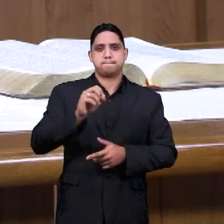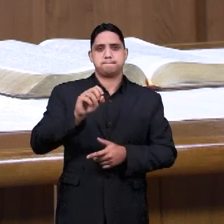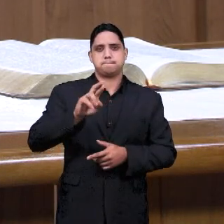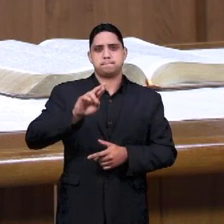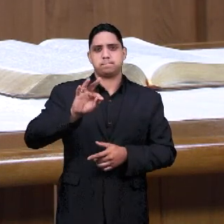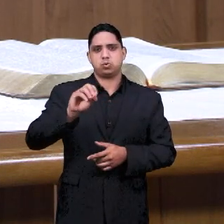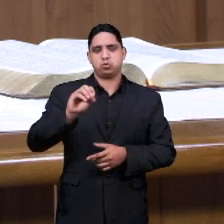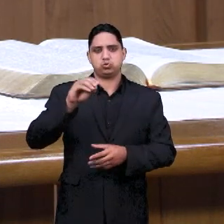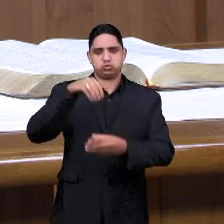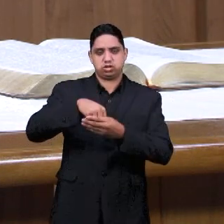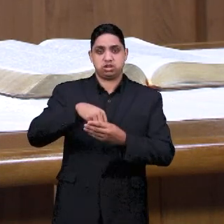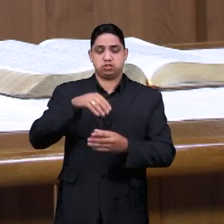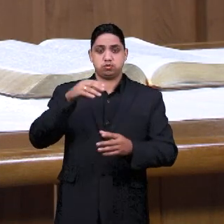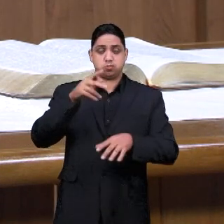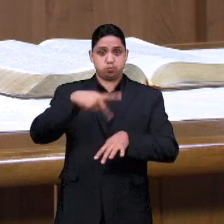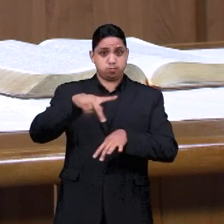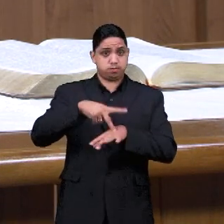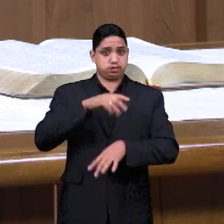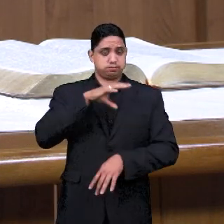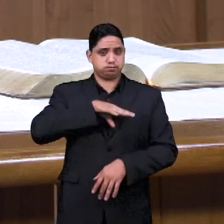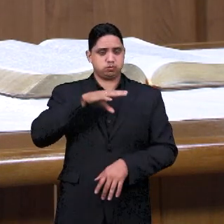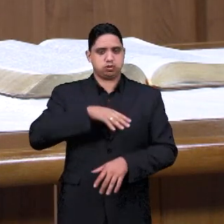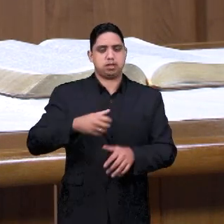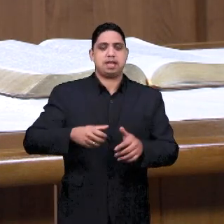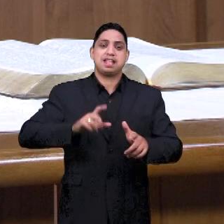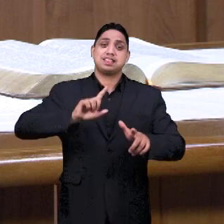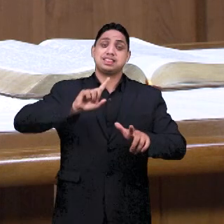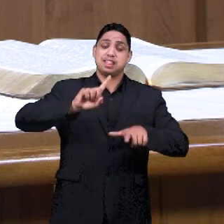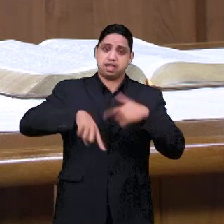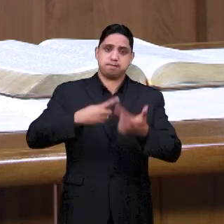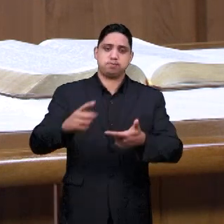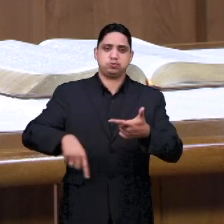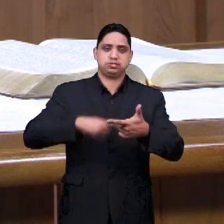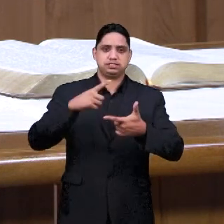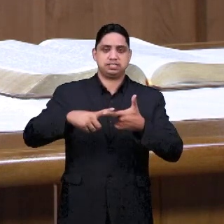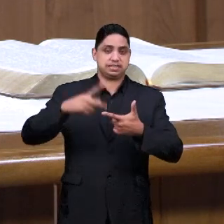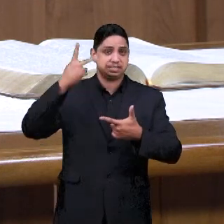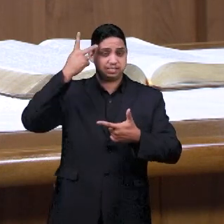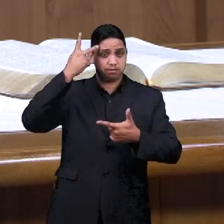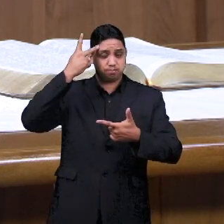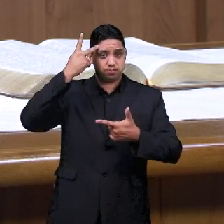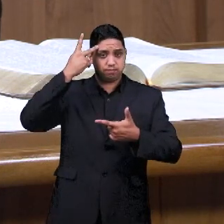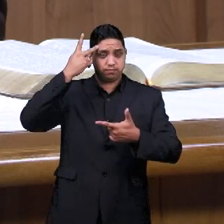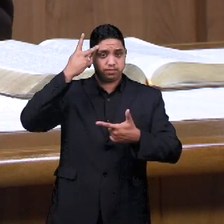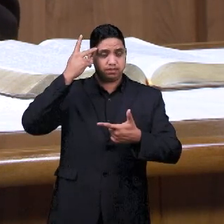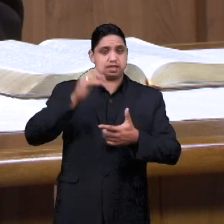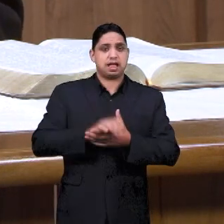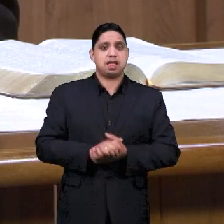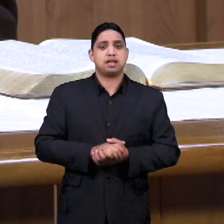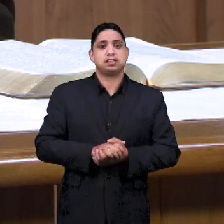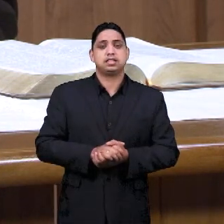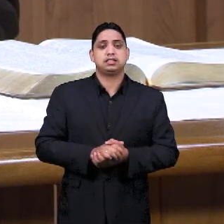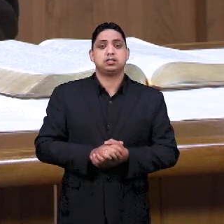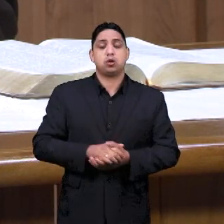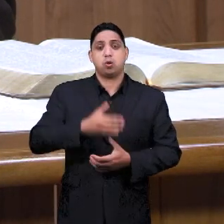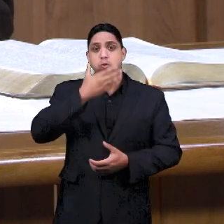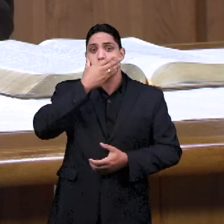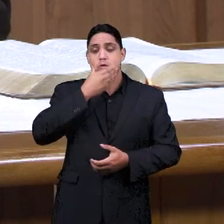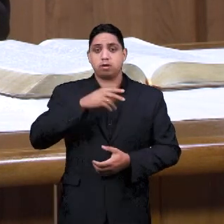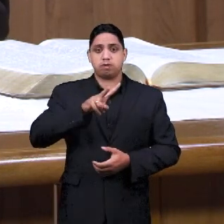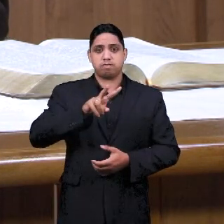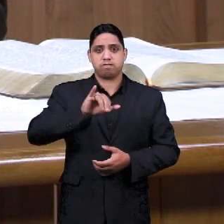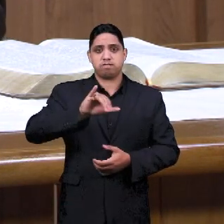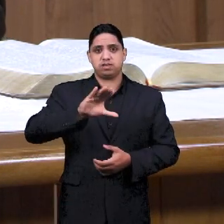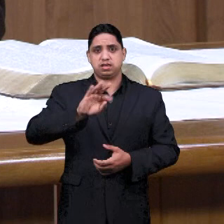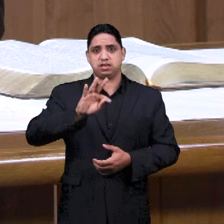Portugal. Il va donner une première réponse. Et juste après, nous allons passer à l'état de São Paulo. Au São Paulo, le frère